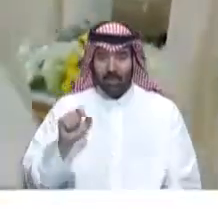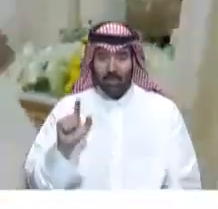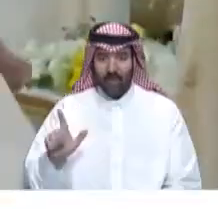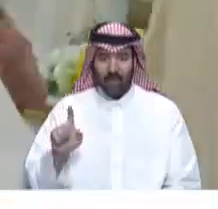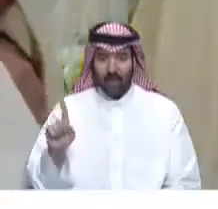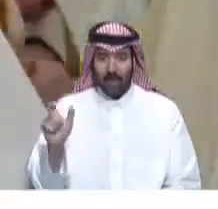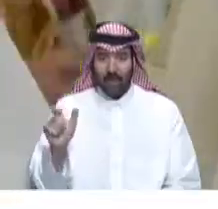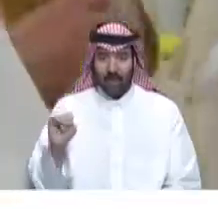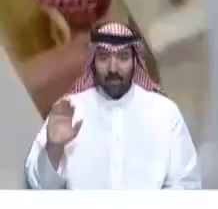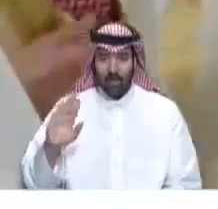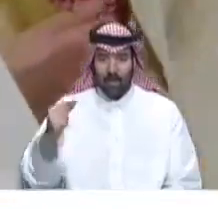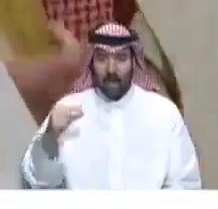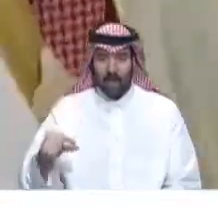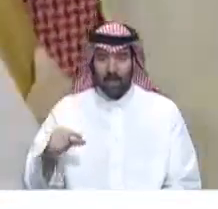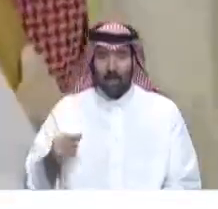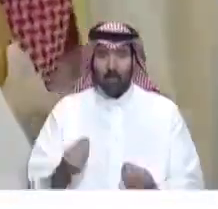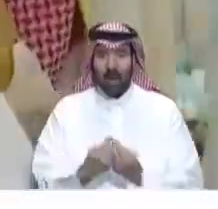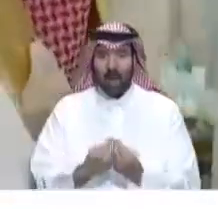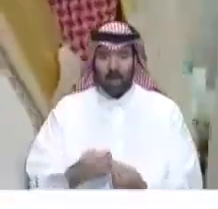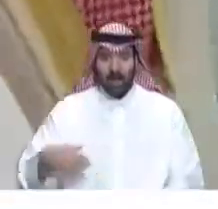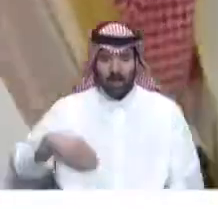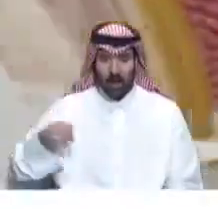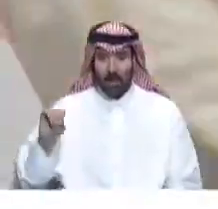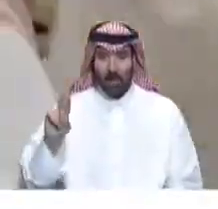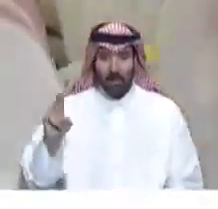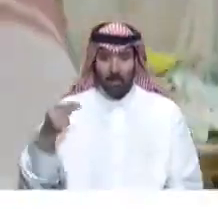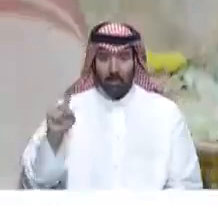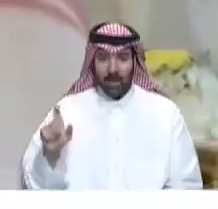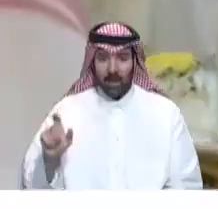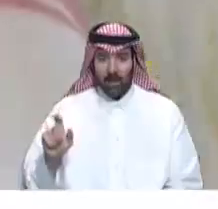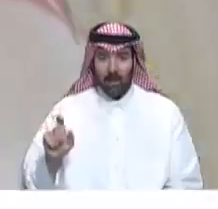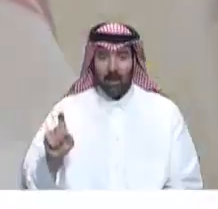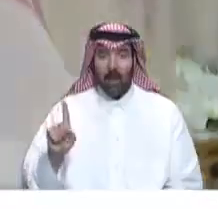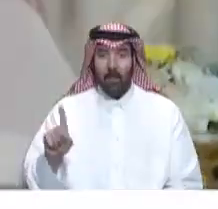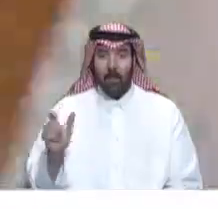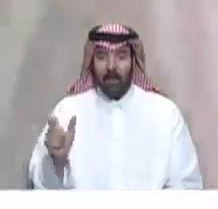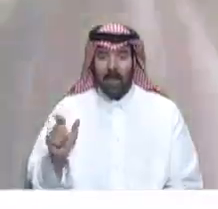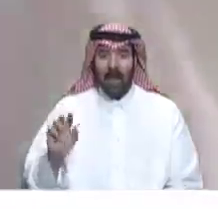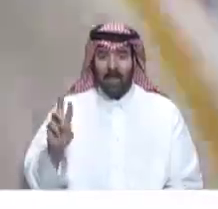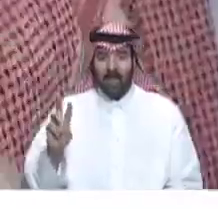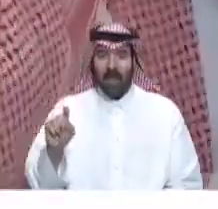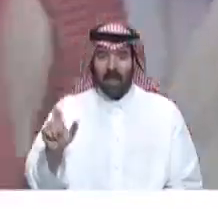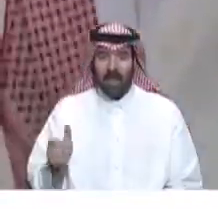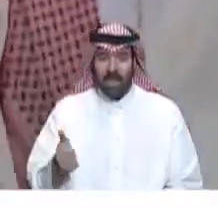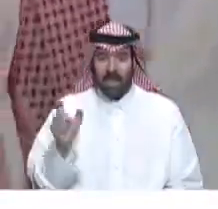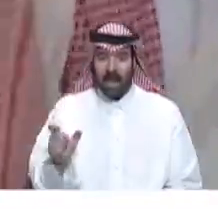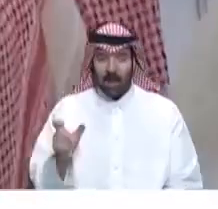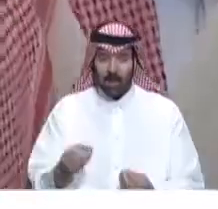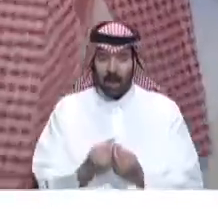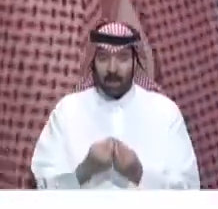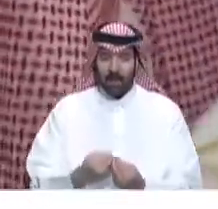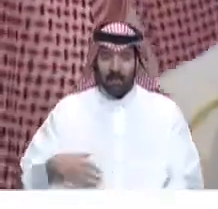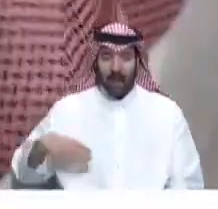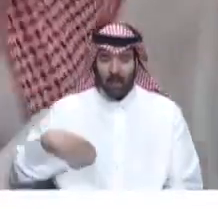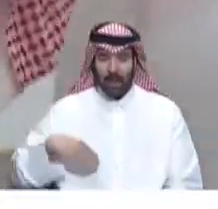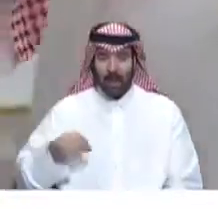بن مساعد بن عبد الرحمن، وصاحب السمو الأمير متعب بن ثنيان بن محمد، وصاحب السمو الأمير الدكتور بندر